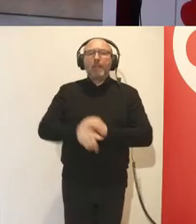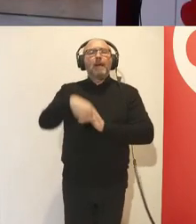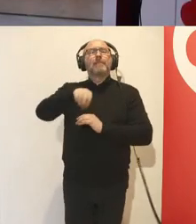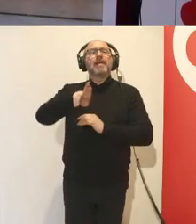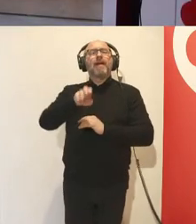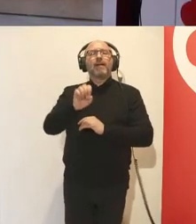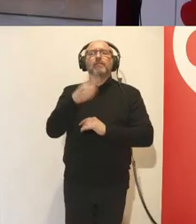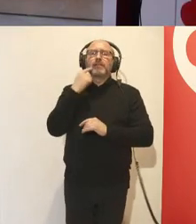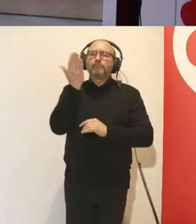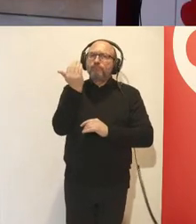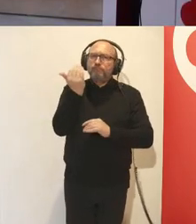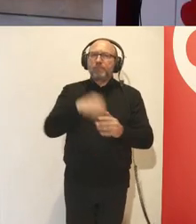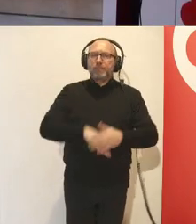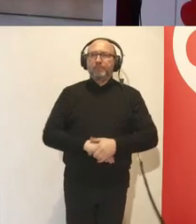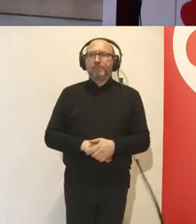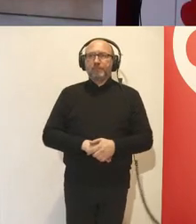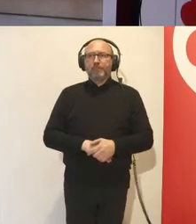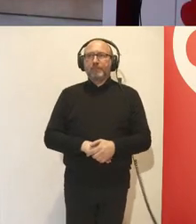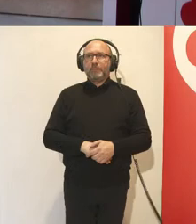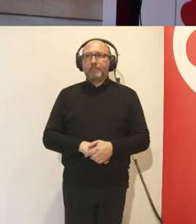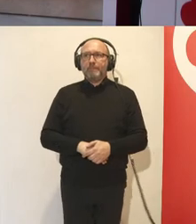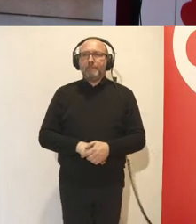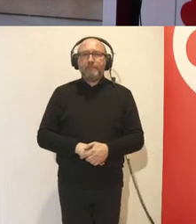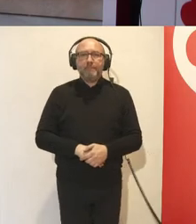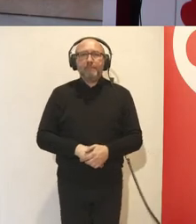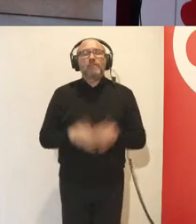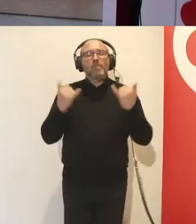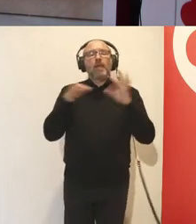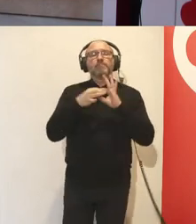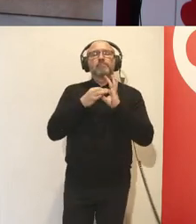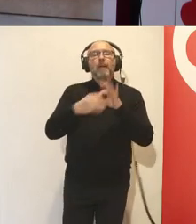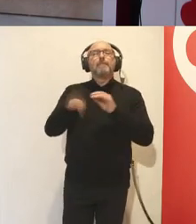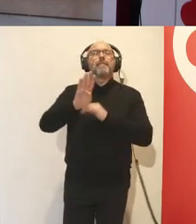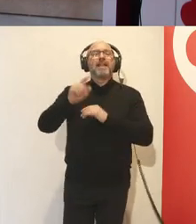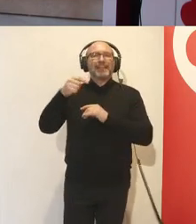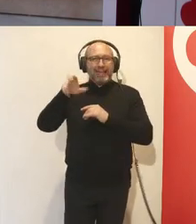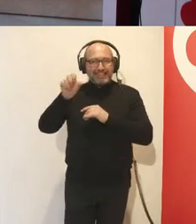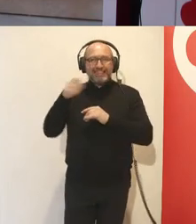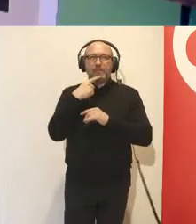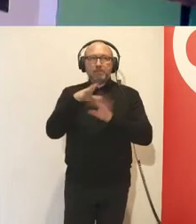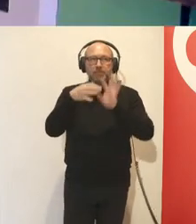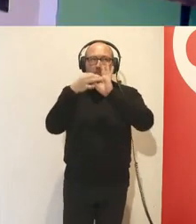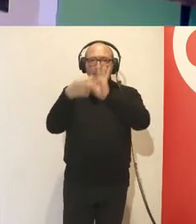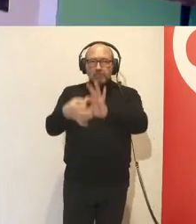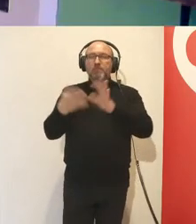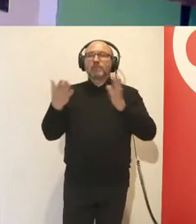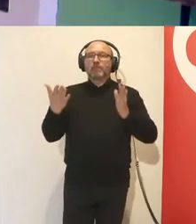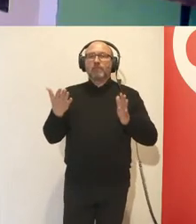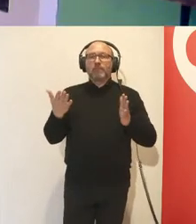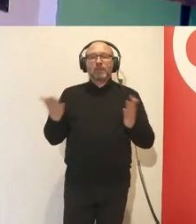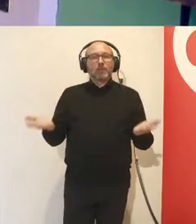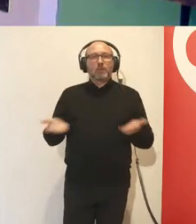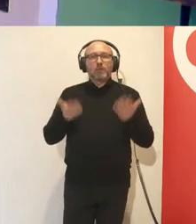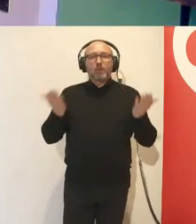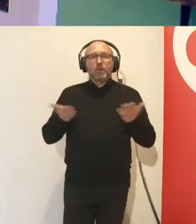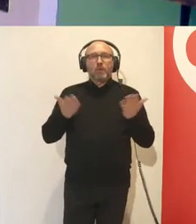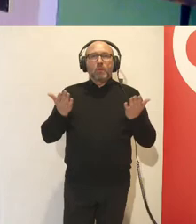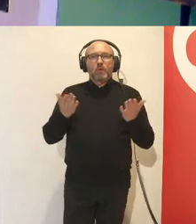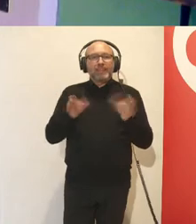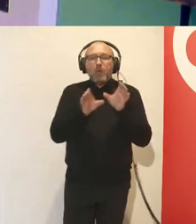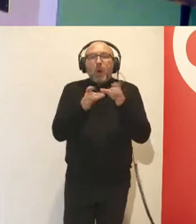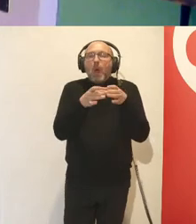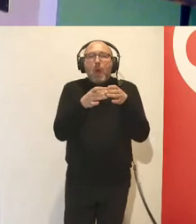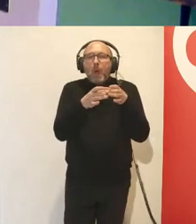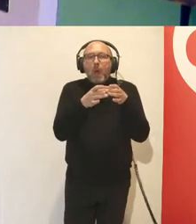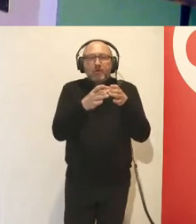jetzt zu dieser beschichtung auch noch mal das ist tatsächlich auch nicht nur so kleine gruppe die das glaubt